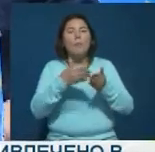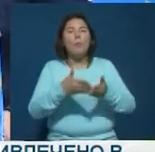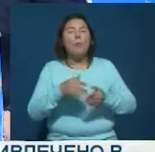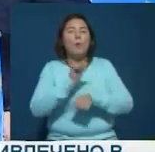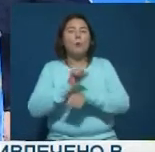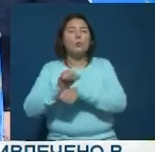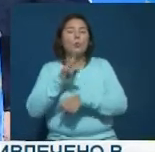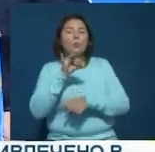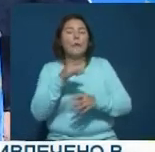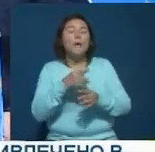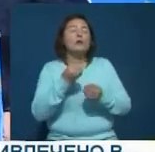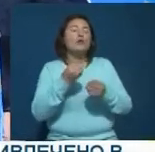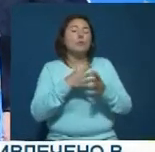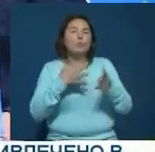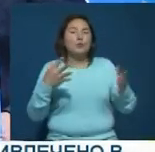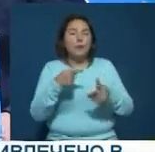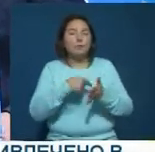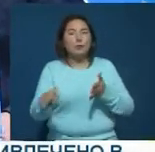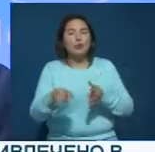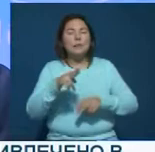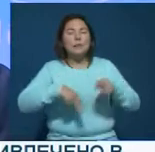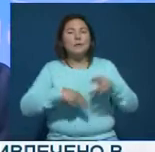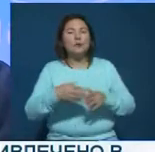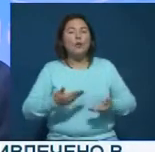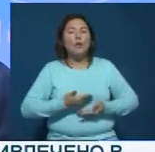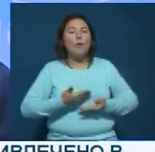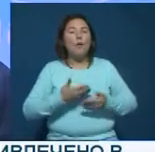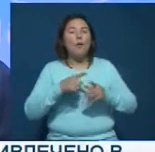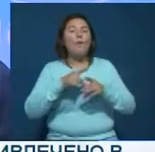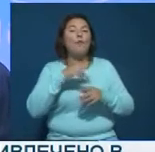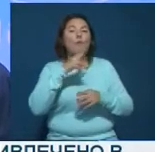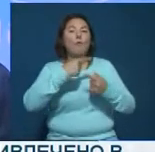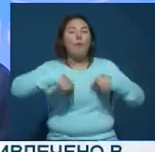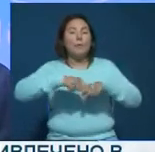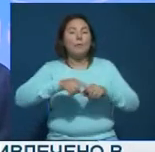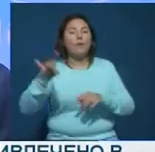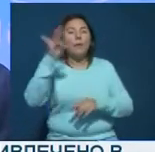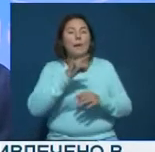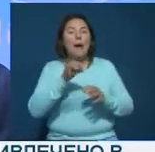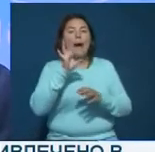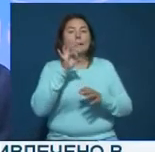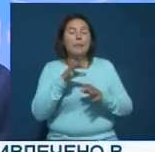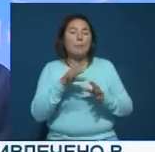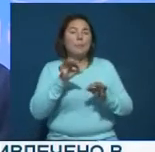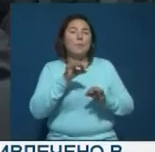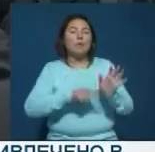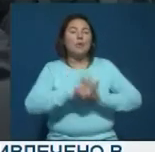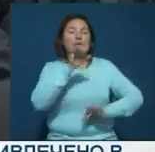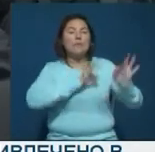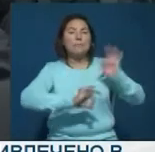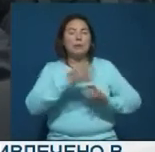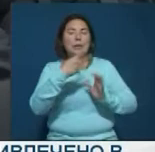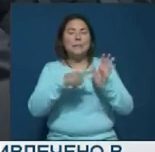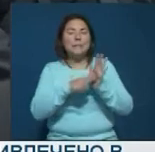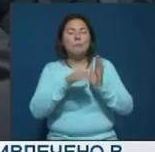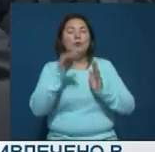того, отмечено хорошие показатели строительства жилого фонда в районе. Так, с начала года по октябрь месяц в эксплуатацию введено 37,5